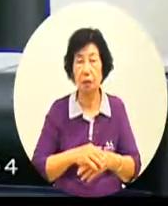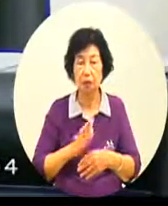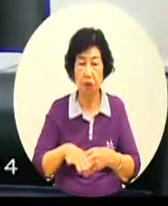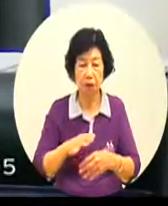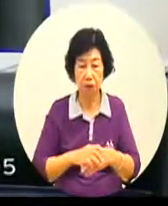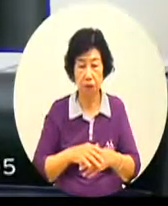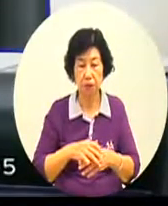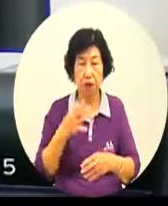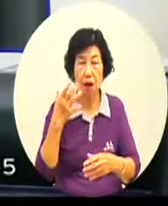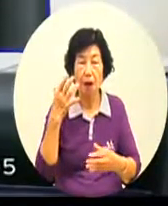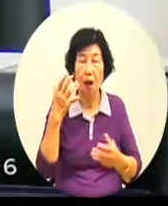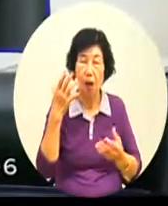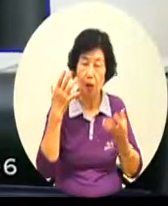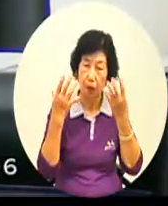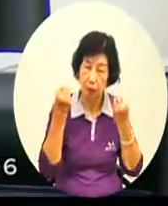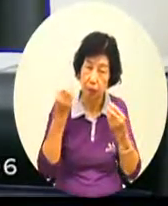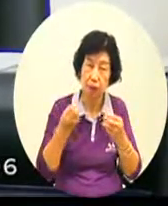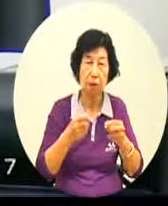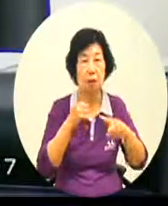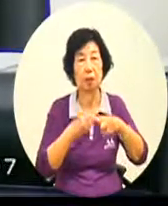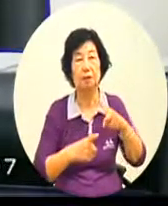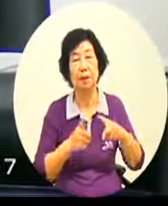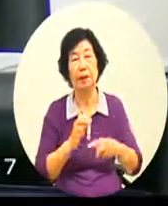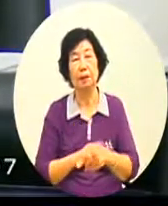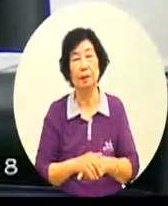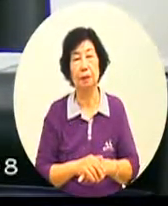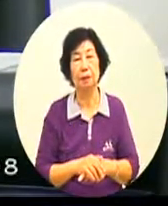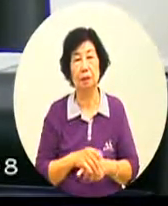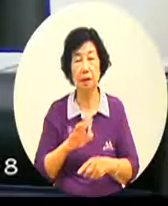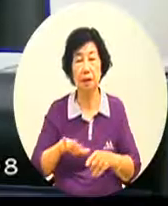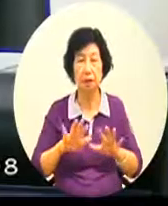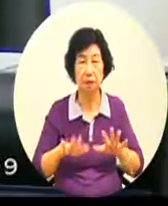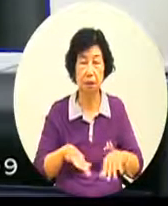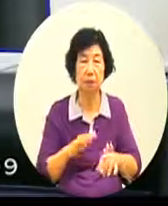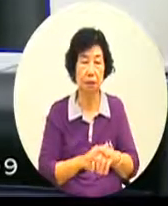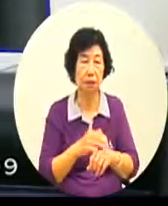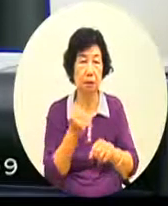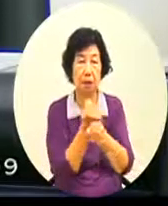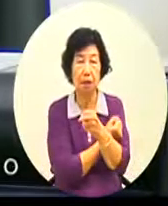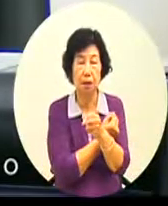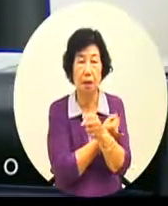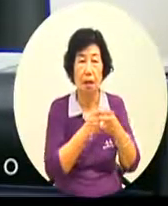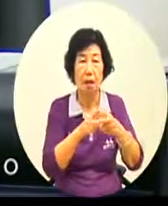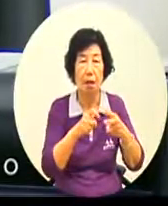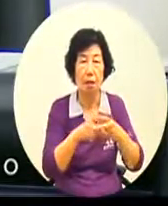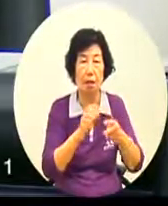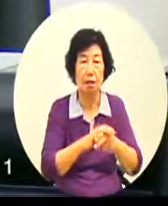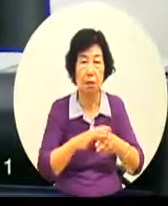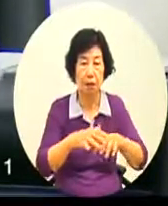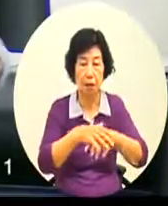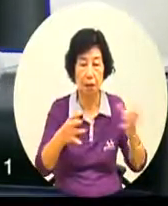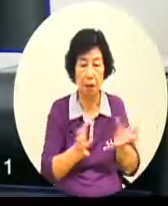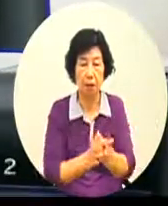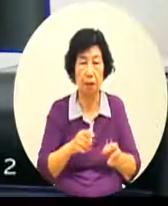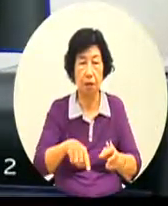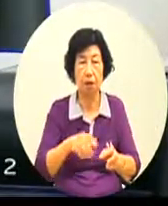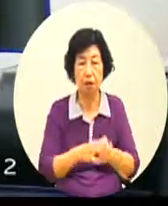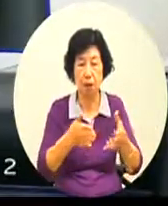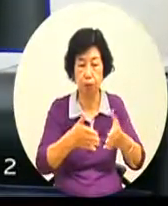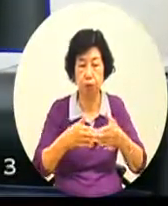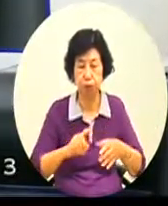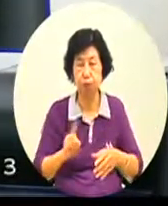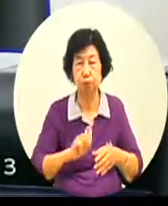也搞不太清楚到底这些劳团他们到底要的是什么，然后呢其他的民